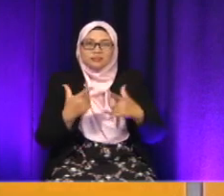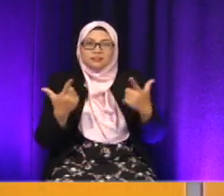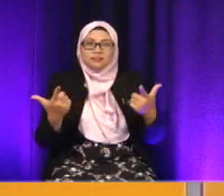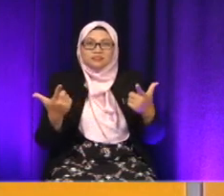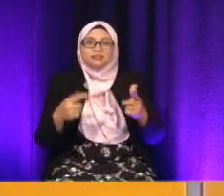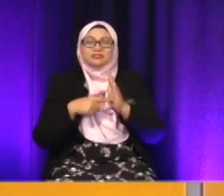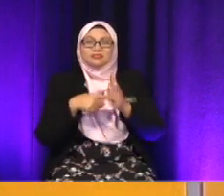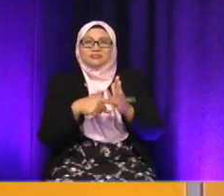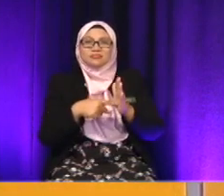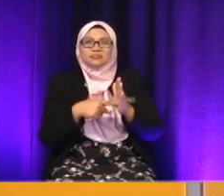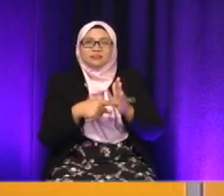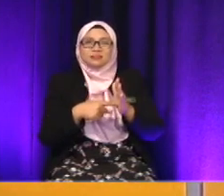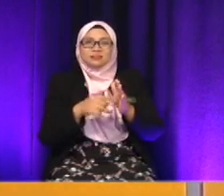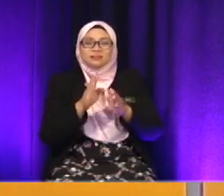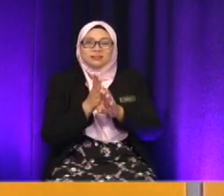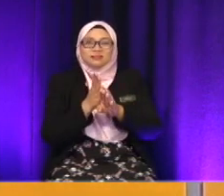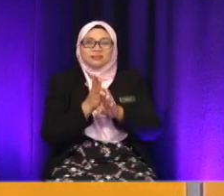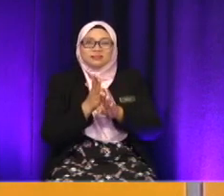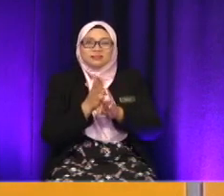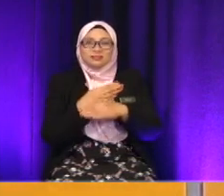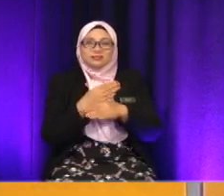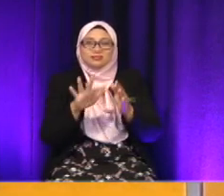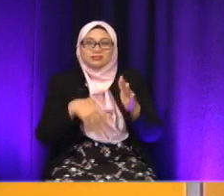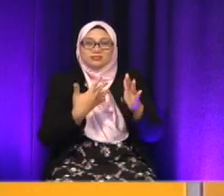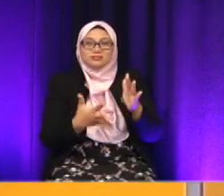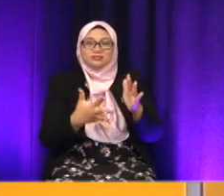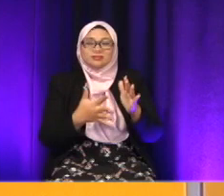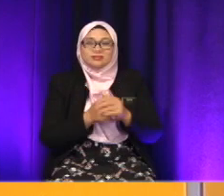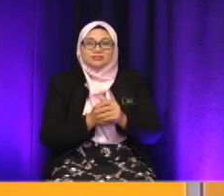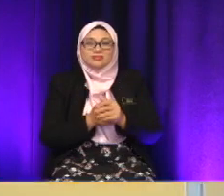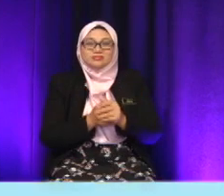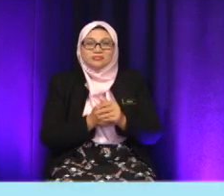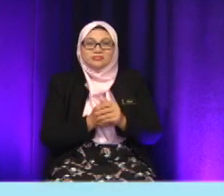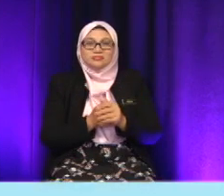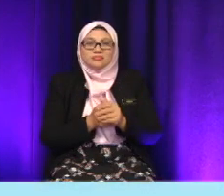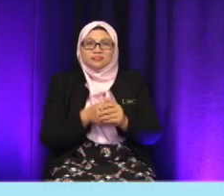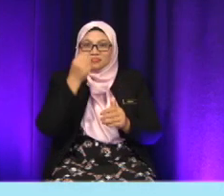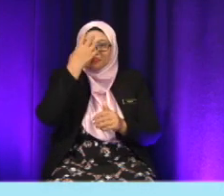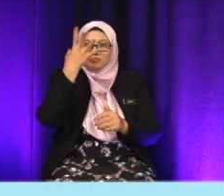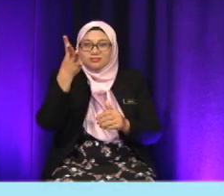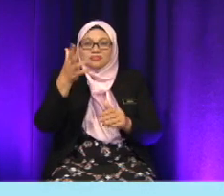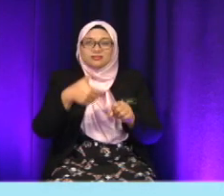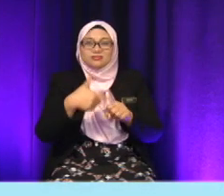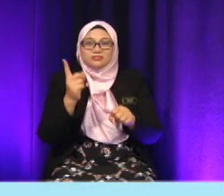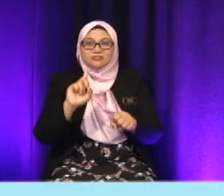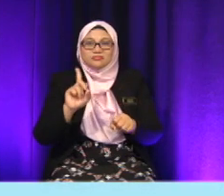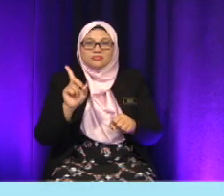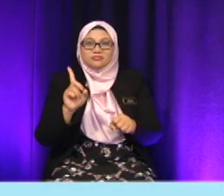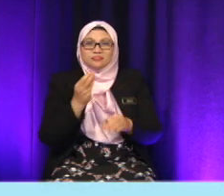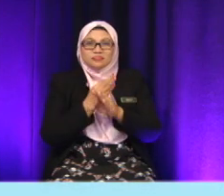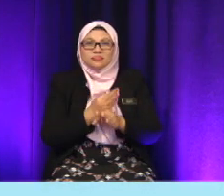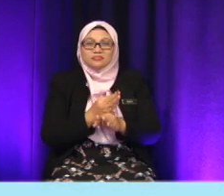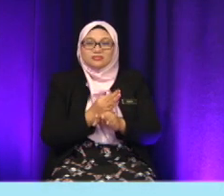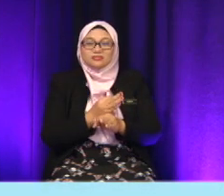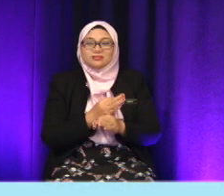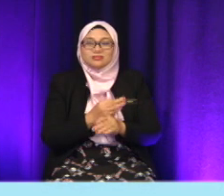dalam bentuk jadwal yang pertama Ah ini yang Zoya Jawa tadi Oh istilah yang dilakukan di luar mana-mana fungsi tapi kalau setempat